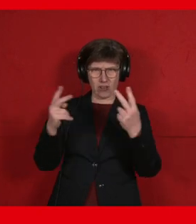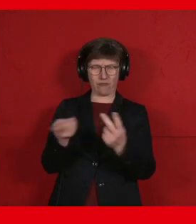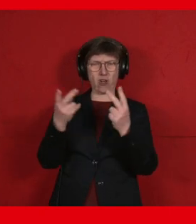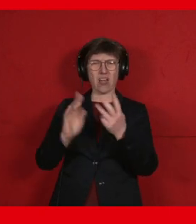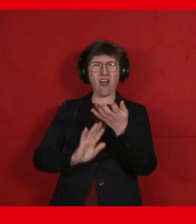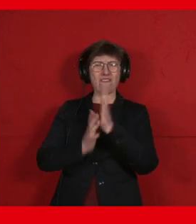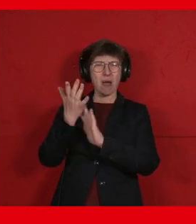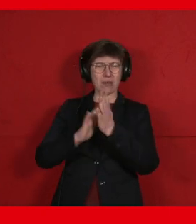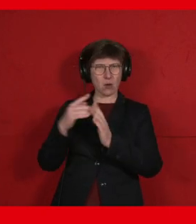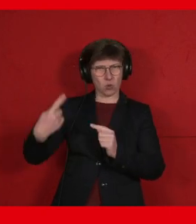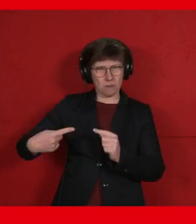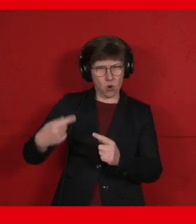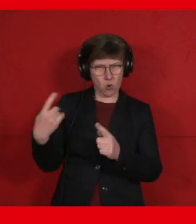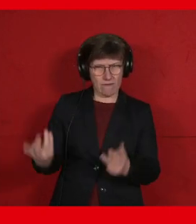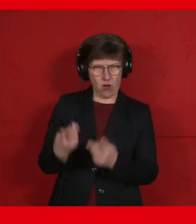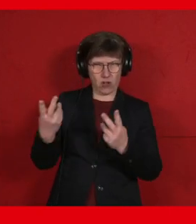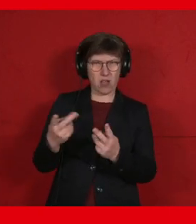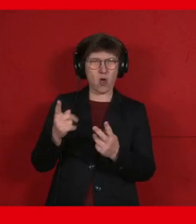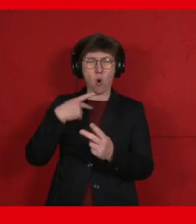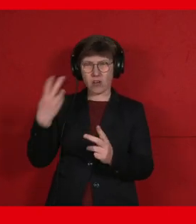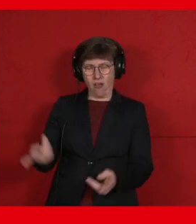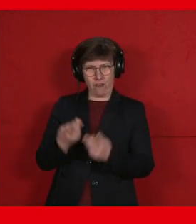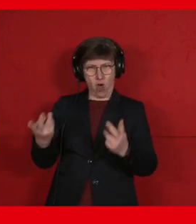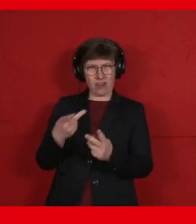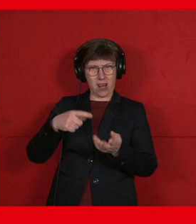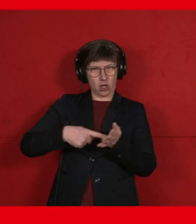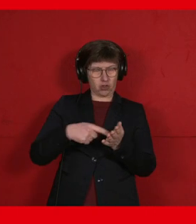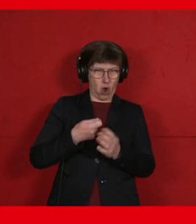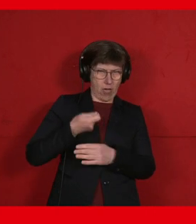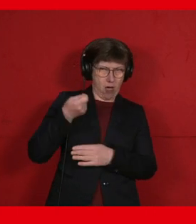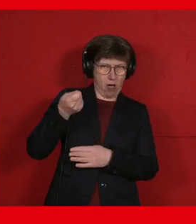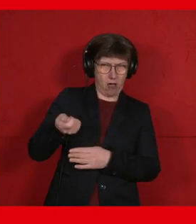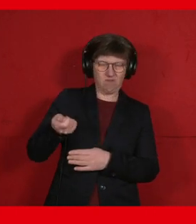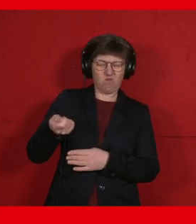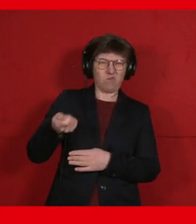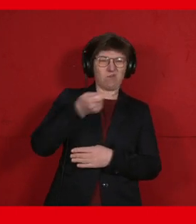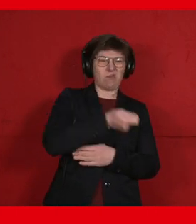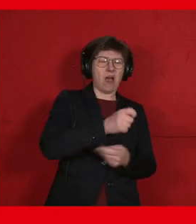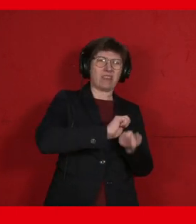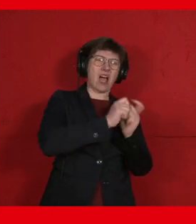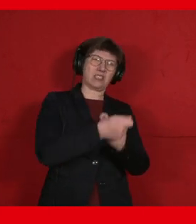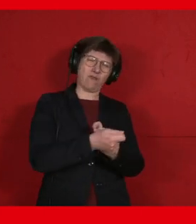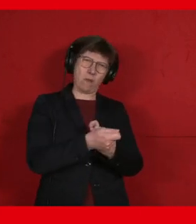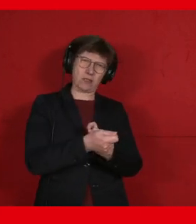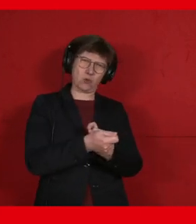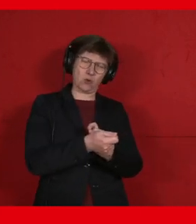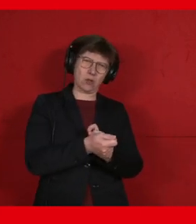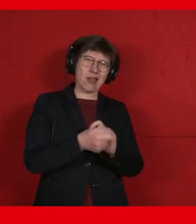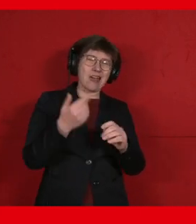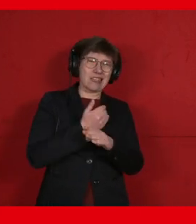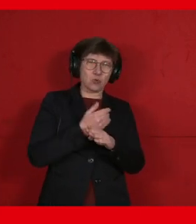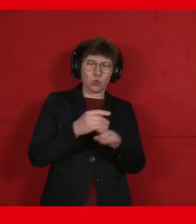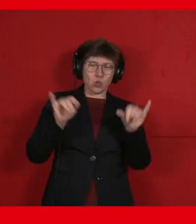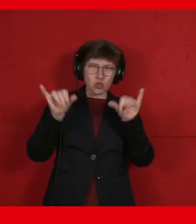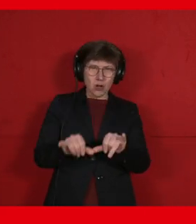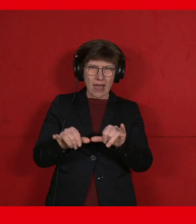den Verbrennermotor oder fördern wir, wenn wir Steuergelder einsetzen, dann die Transformation? Da ging es nicht darum, das eine